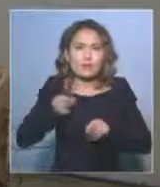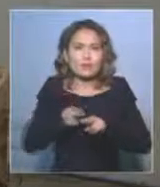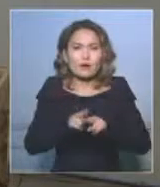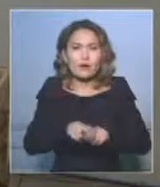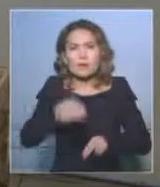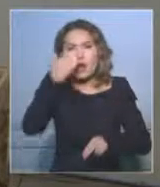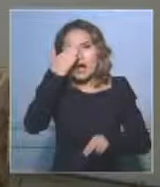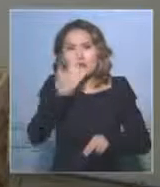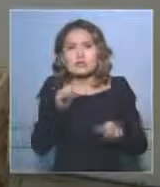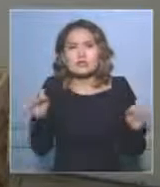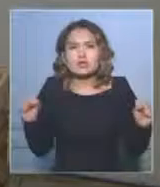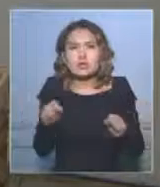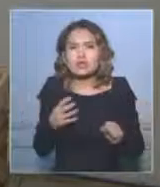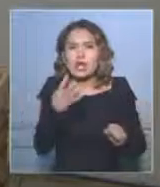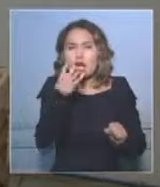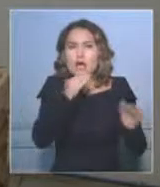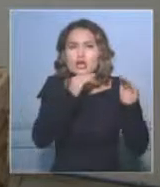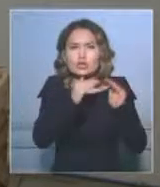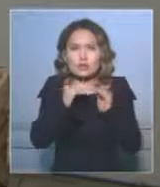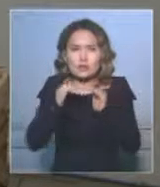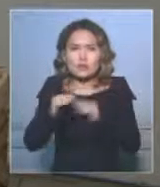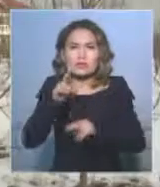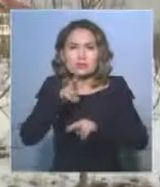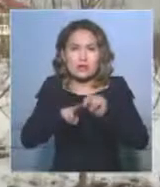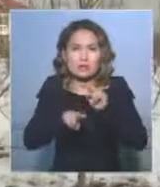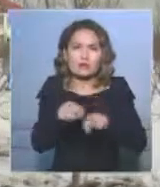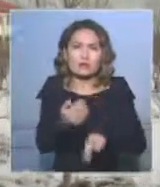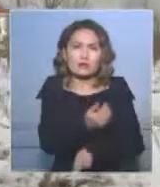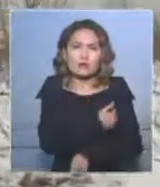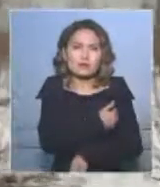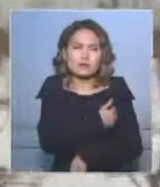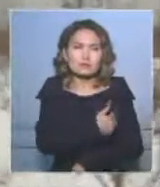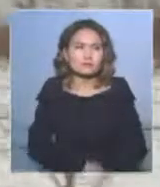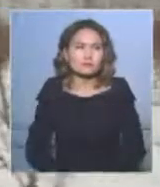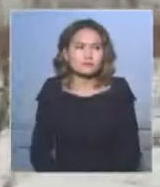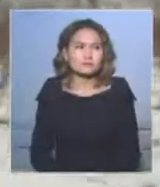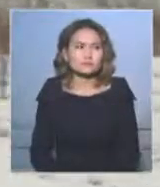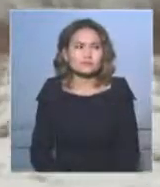жұмыс істейтін жылжай салсақ деген ойымыз бар дейді зауыт басшылары.